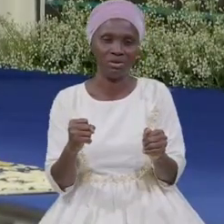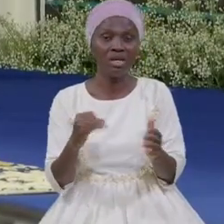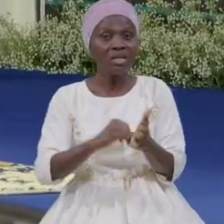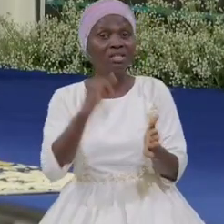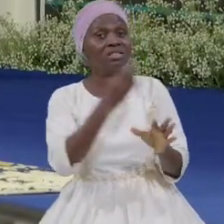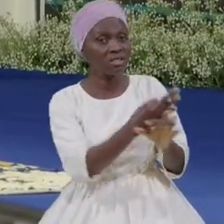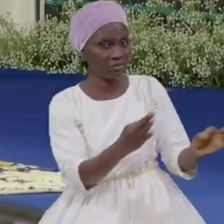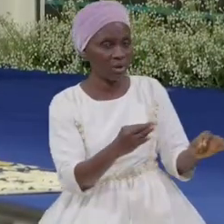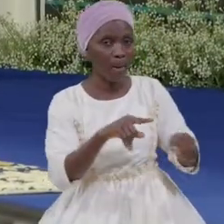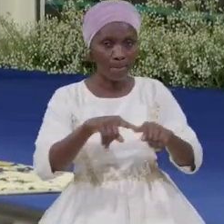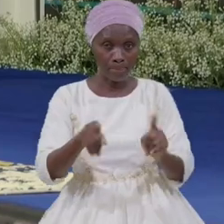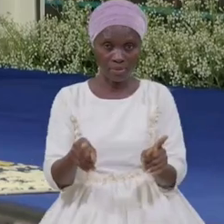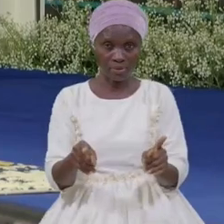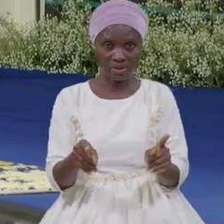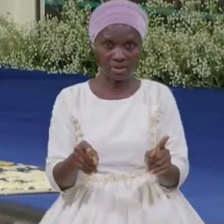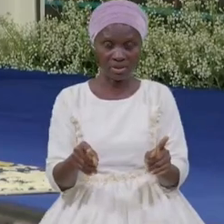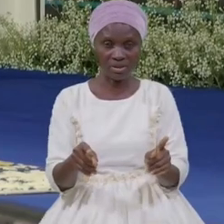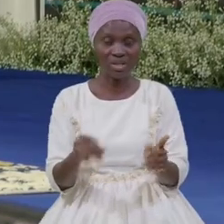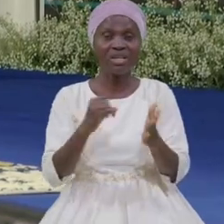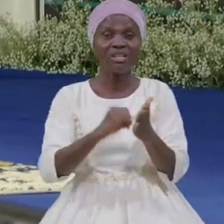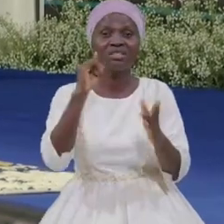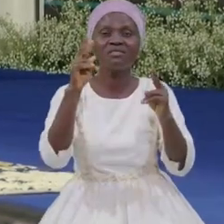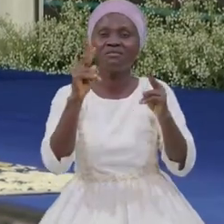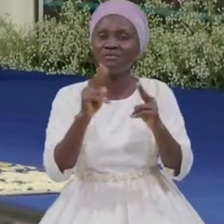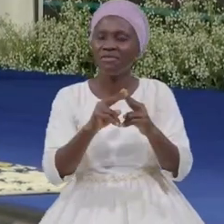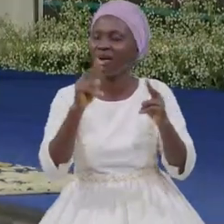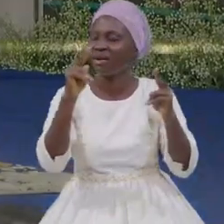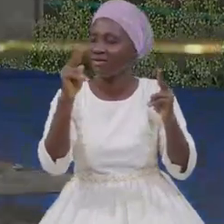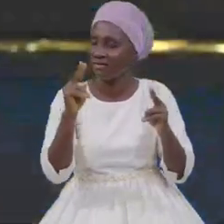mais c'est très, très coûteux.